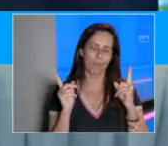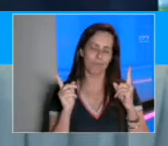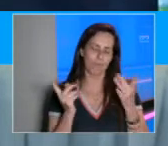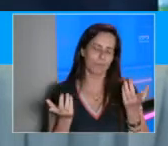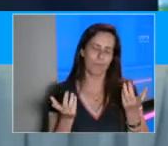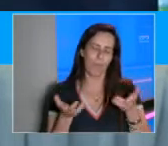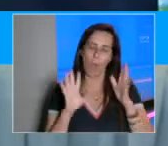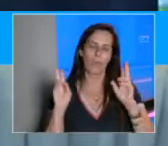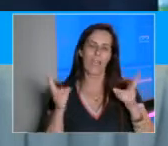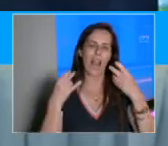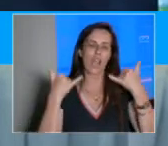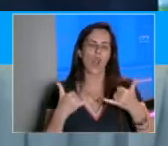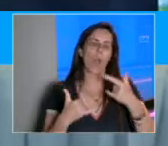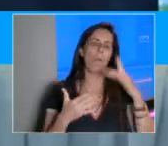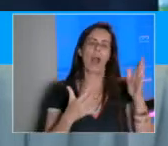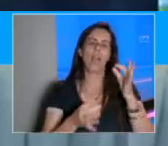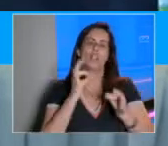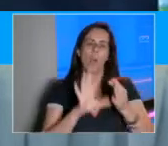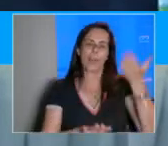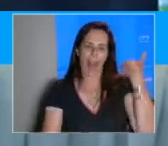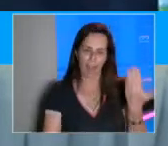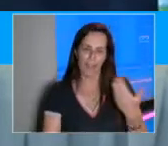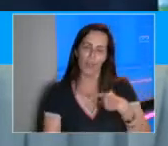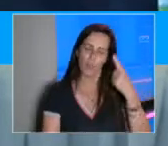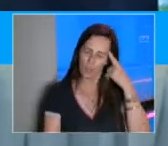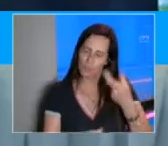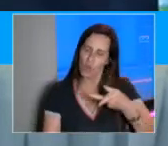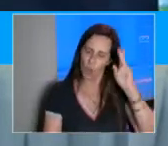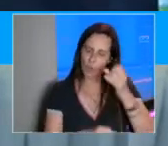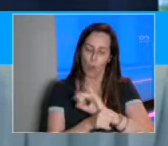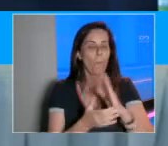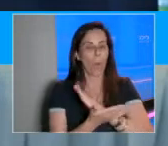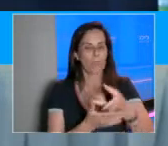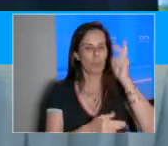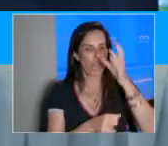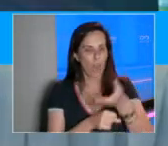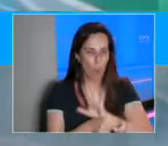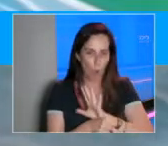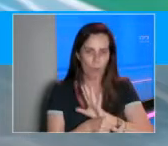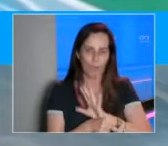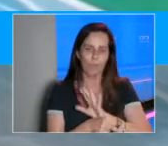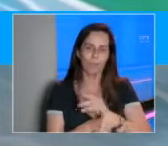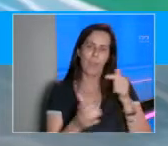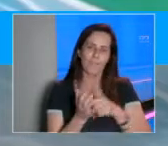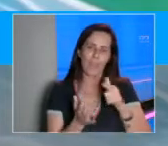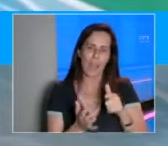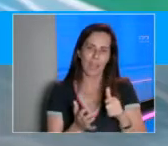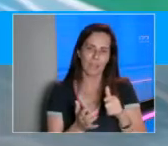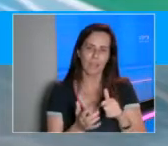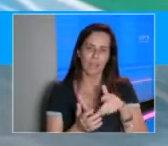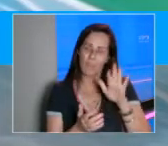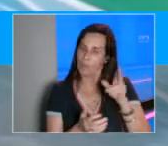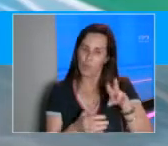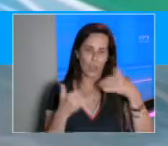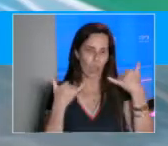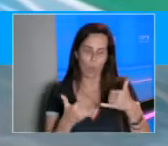יודעים, מאוד קל היום לשפוט לעבר, אנחנו יודעים הרבה יותר, מוכנים הרבה יותר, ולכן, וגם יש